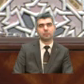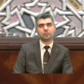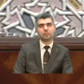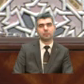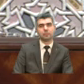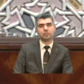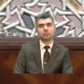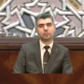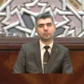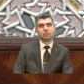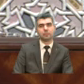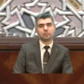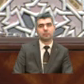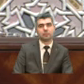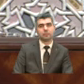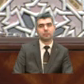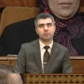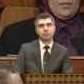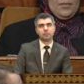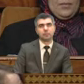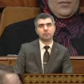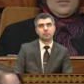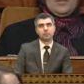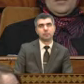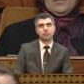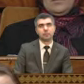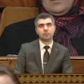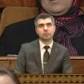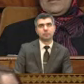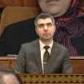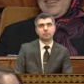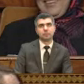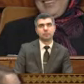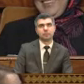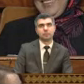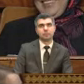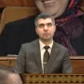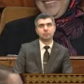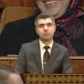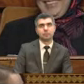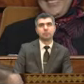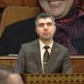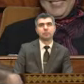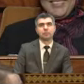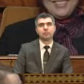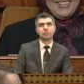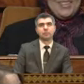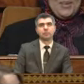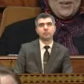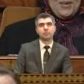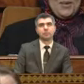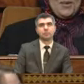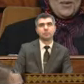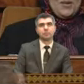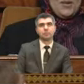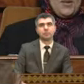الصوت تفضل. اعطيني الوقت ديالي ارجع لنا شويه. رجع لنا تفضل. شلون تفضل؟ انت ديتي